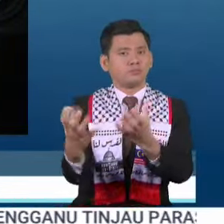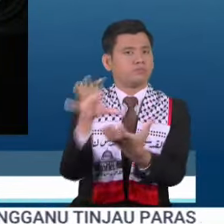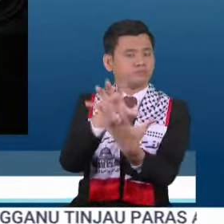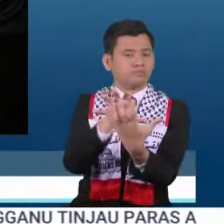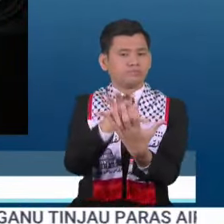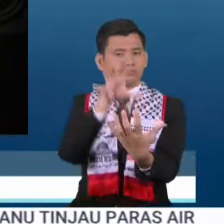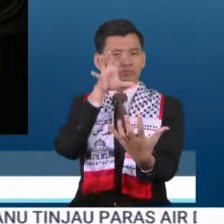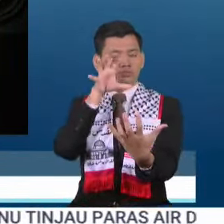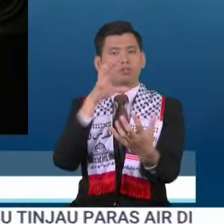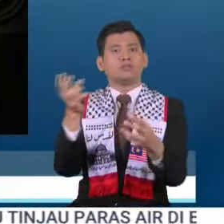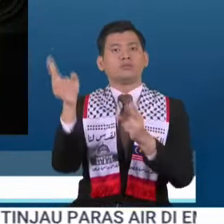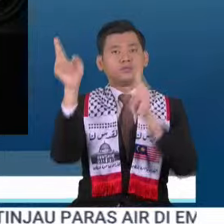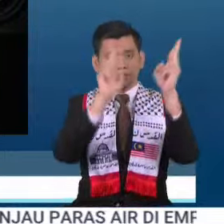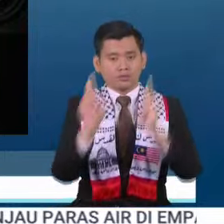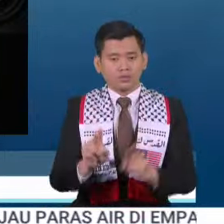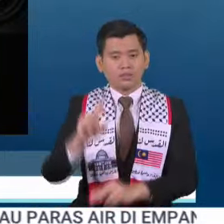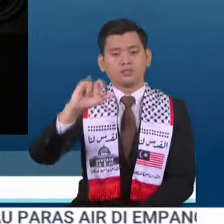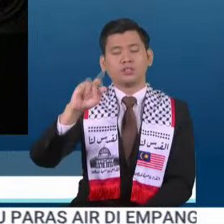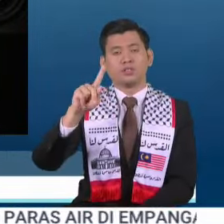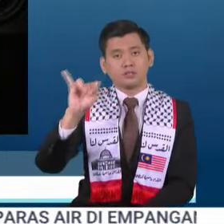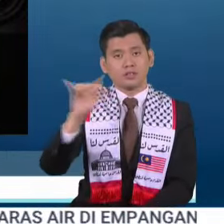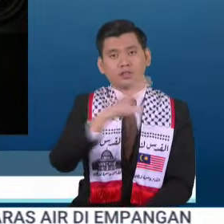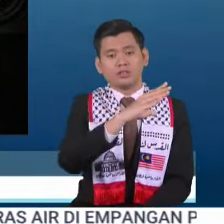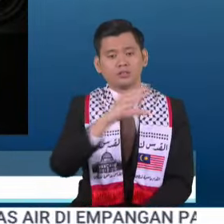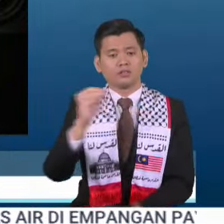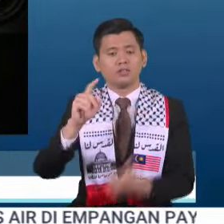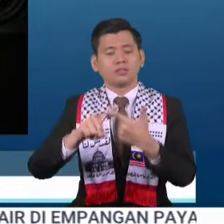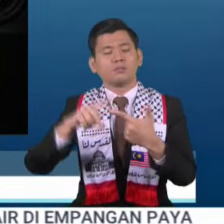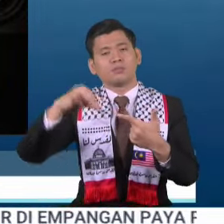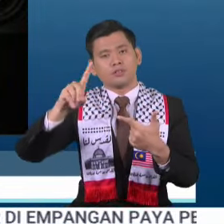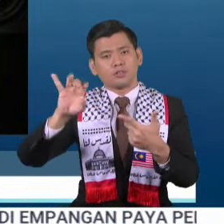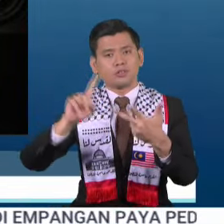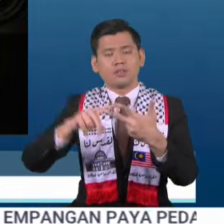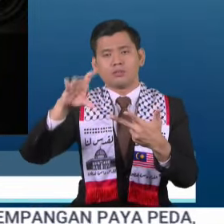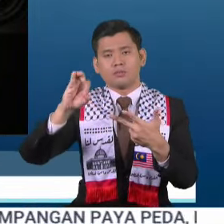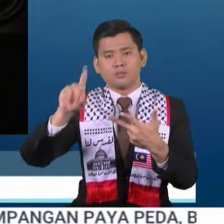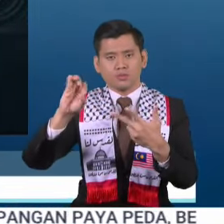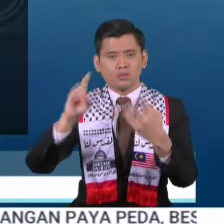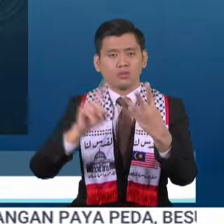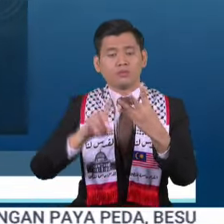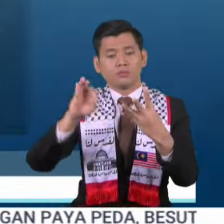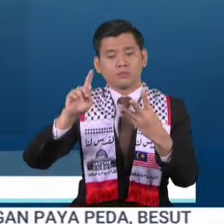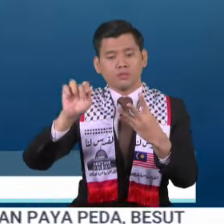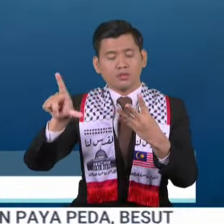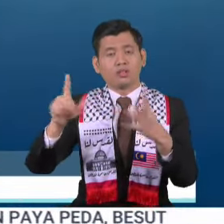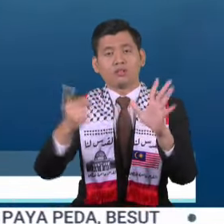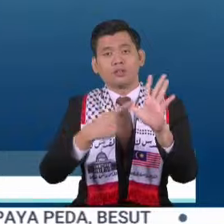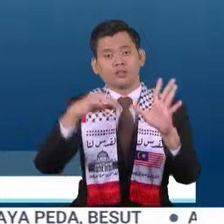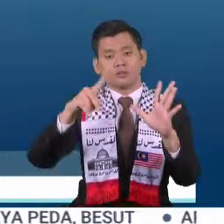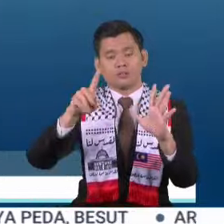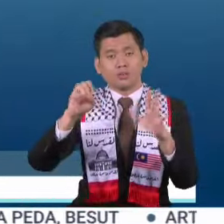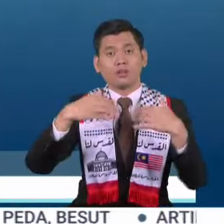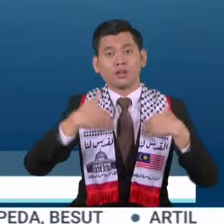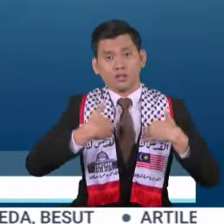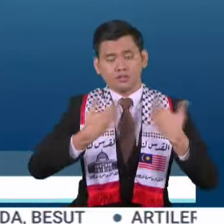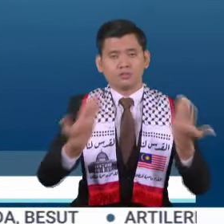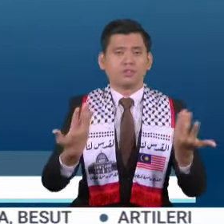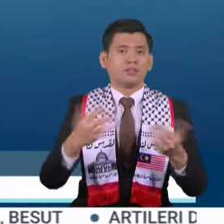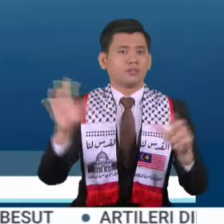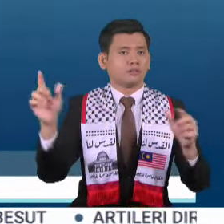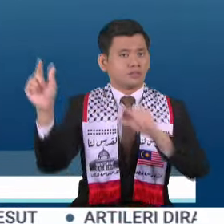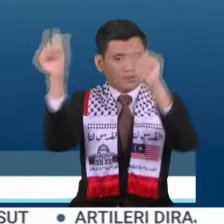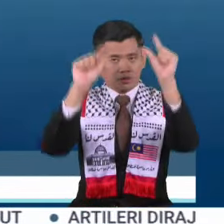Golf GTI, generasi ke-6, Eos, Passat, CC, Polo, Beetle dan Vento yang dilengkapi dengan penjana